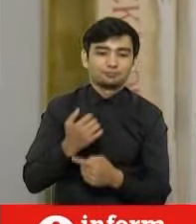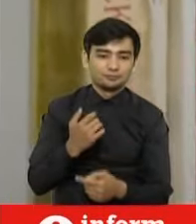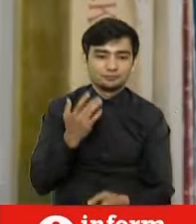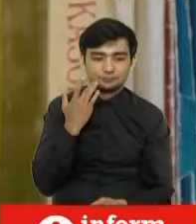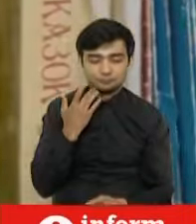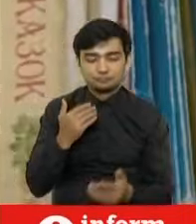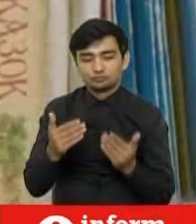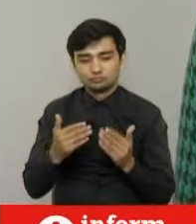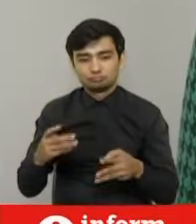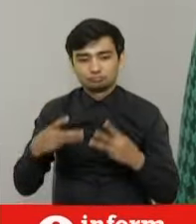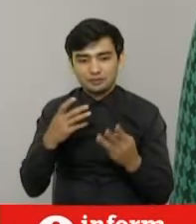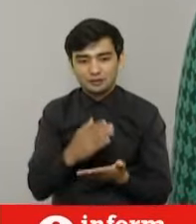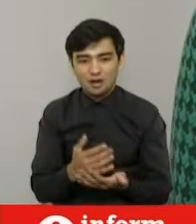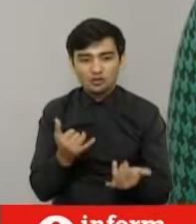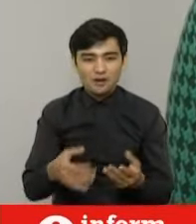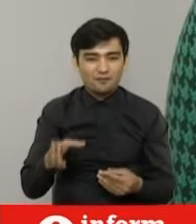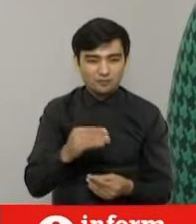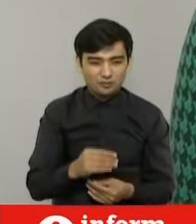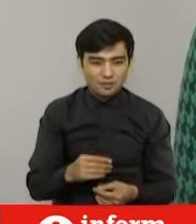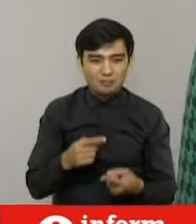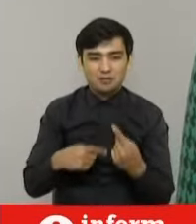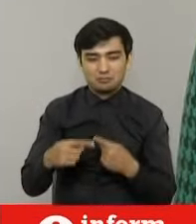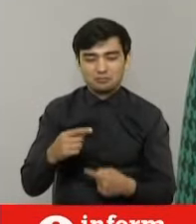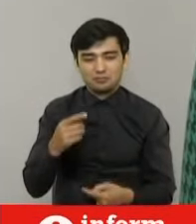отырды. Енді күні бүгін қазір бәрі елімізге қайтты.